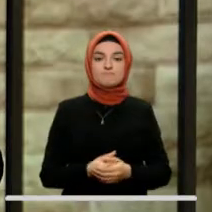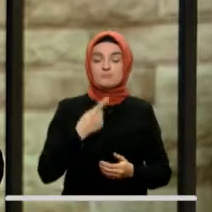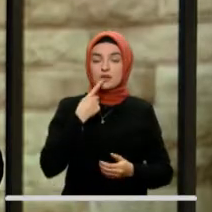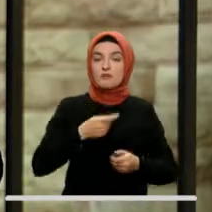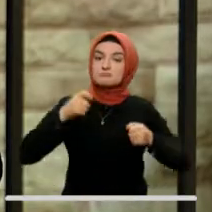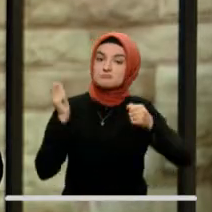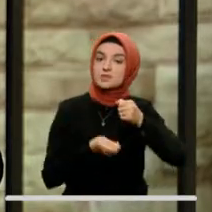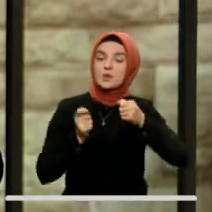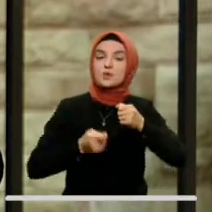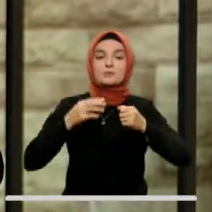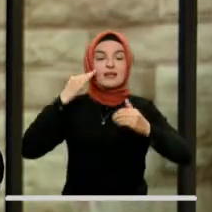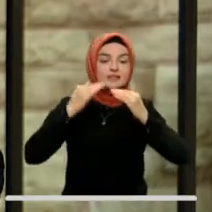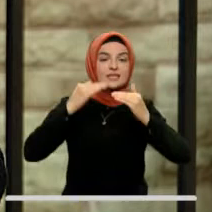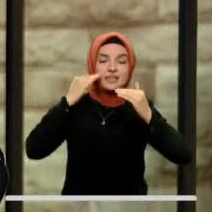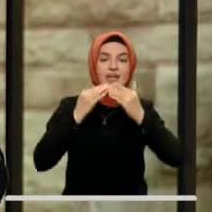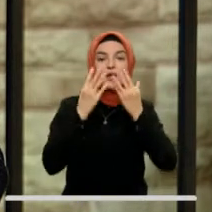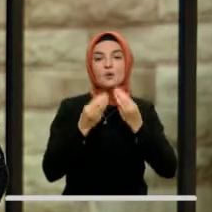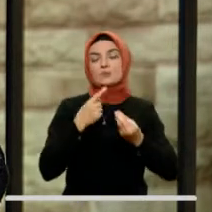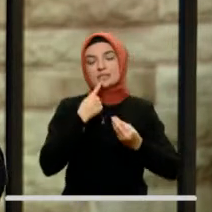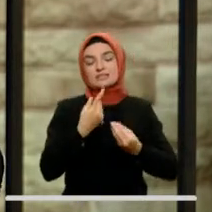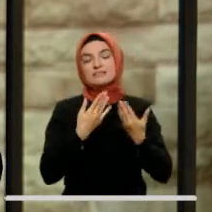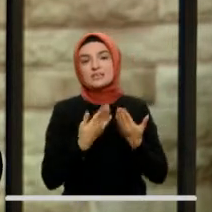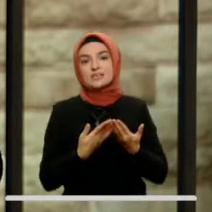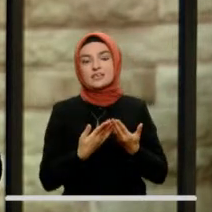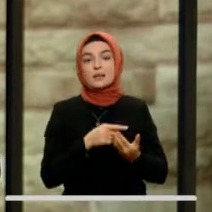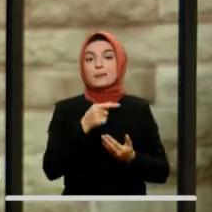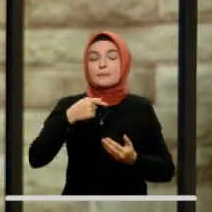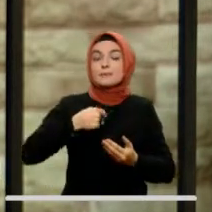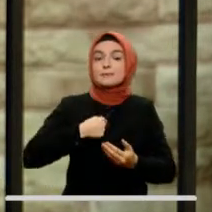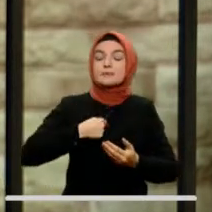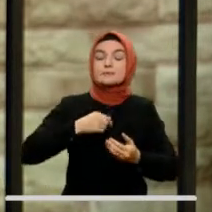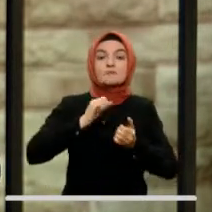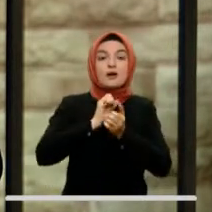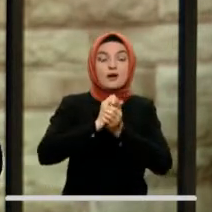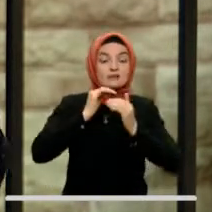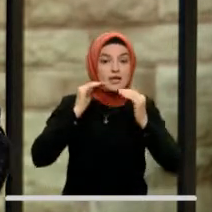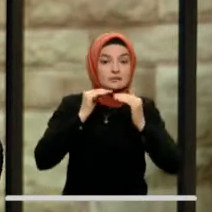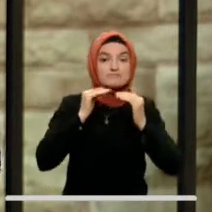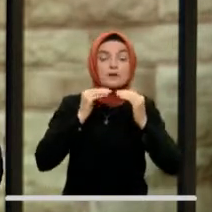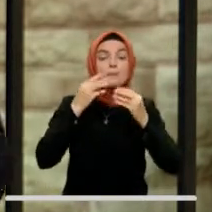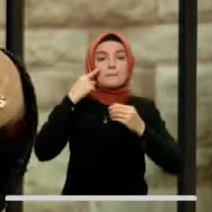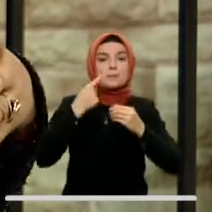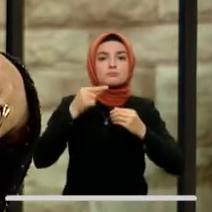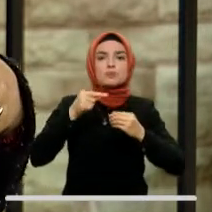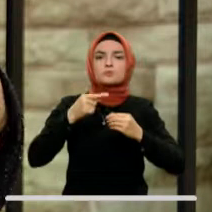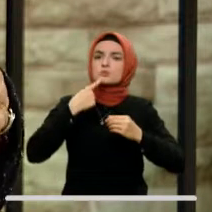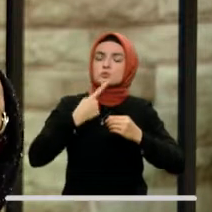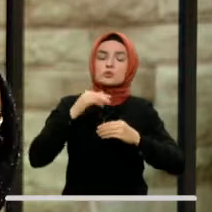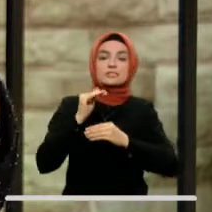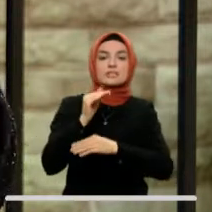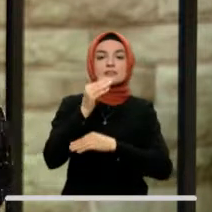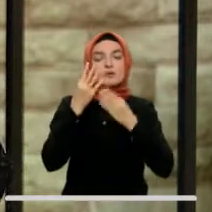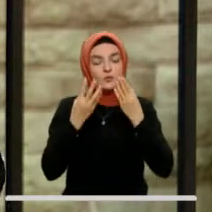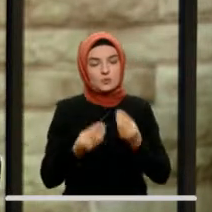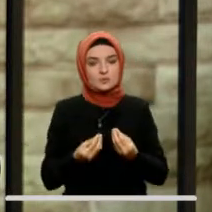dengine çalmalı diye. Aslında bizim yapımıza, aile yapılarımıza baktığımız zaman bu söylediğiniz sözün yaşanılır halini çok